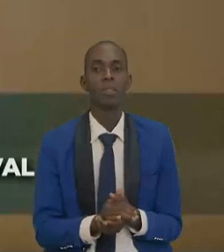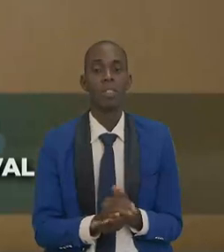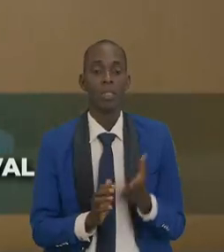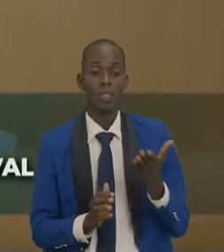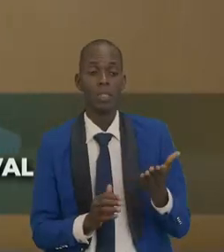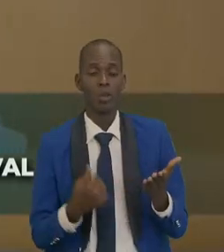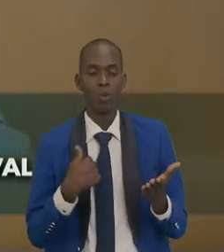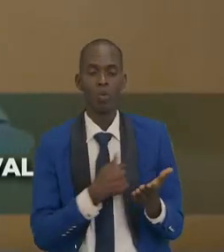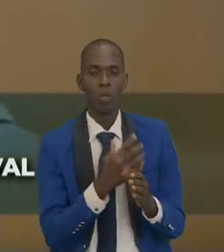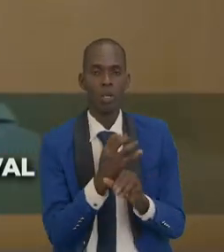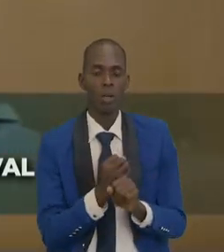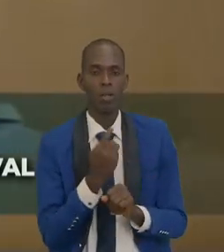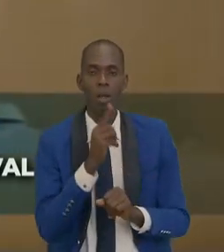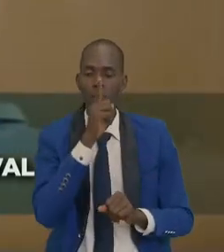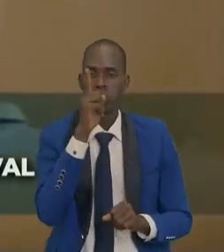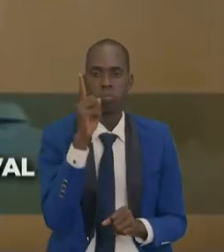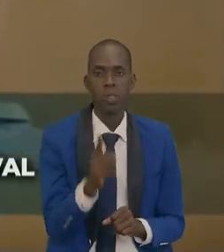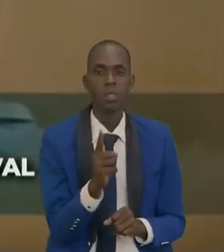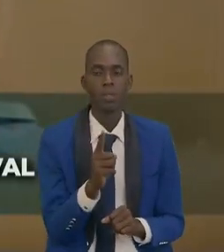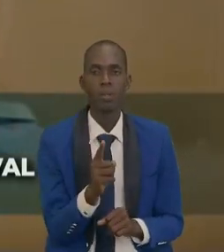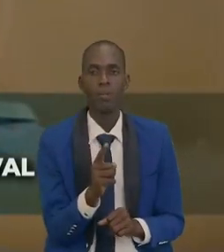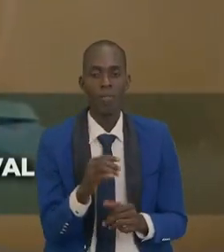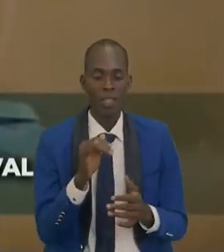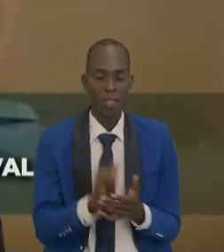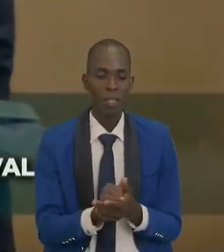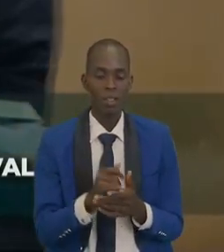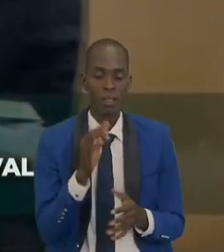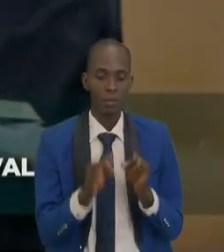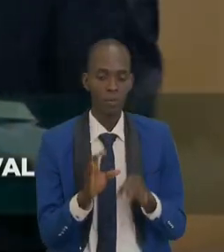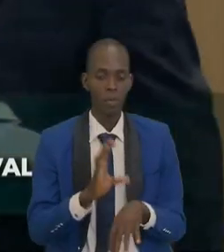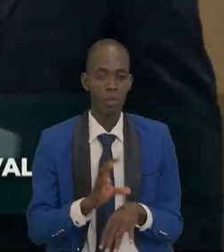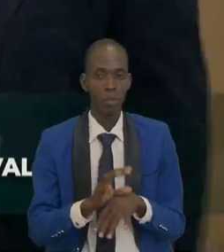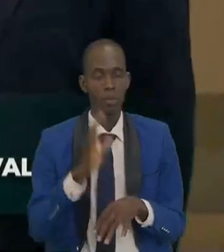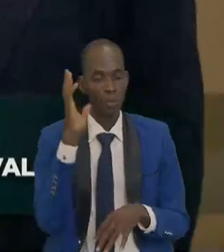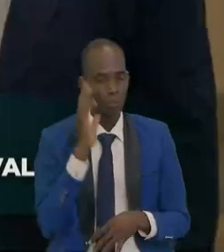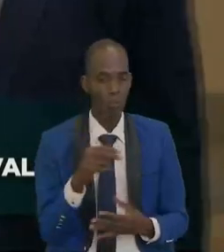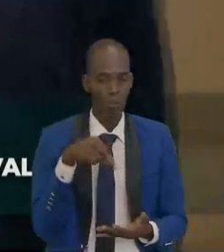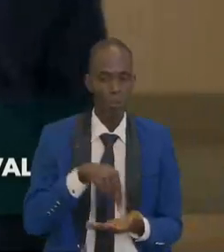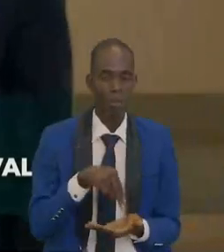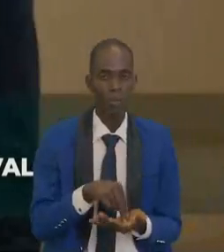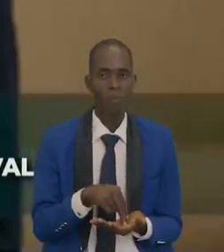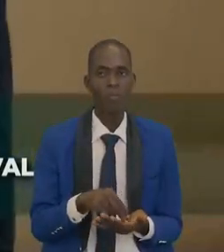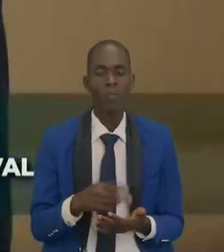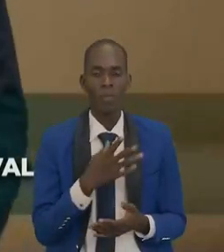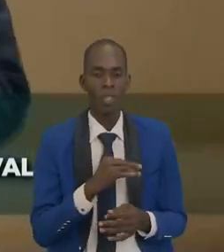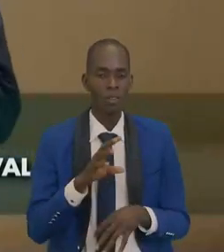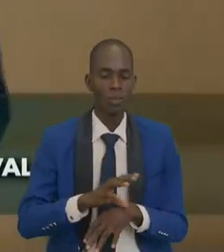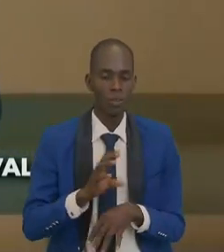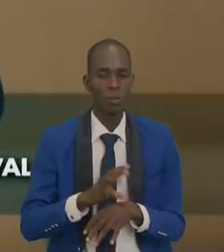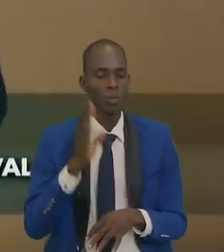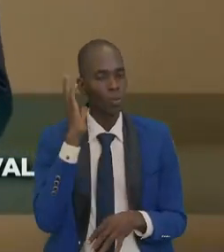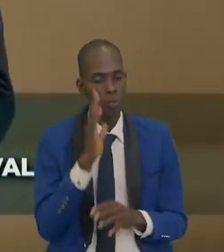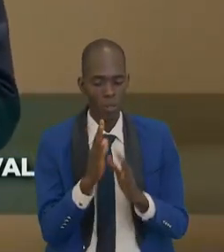Maintenant, nous avons l'assurance que si l'Église peut se lever et si l'Église peut